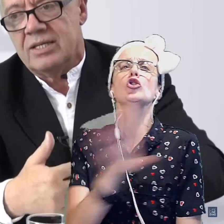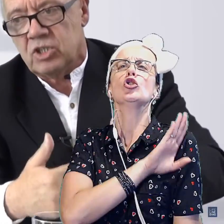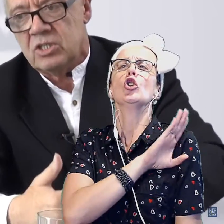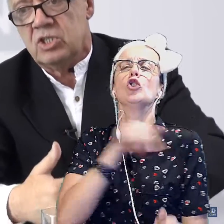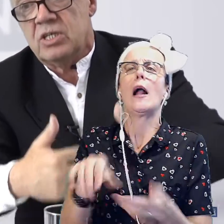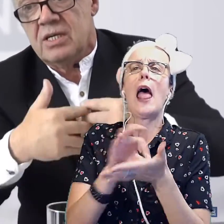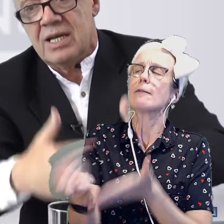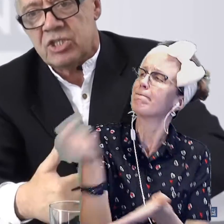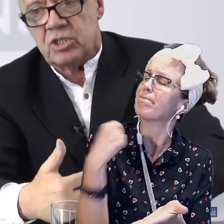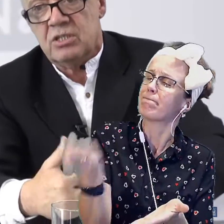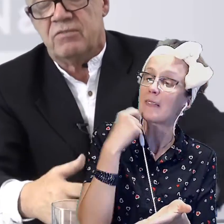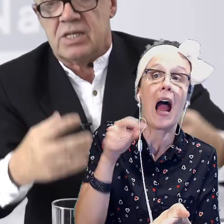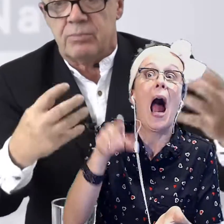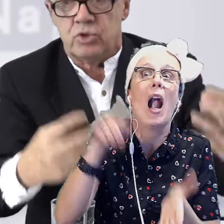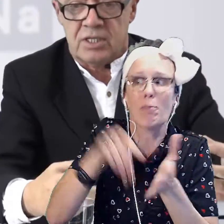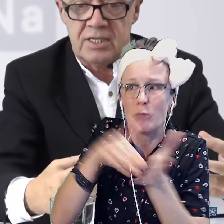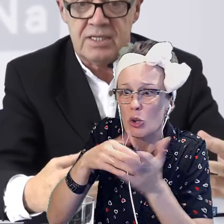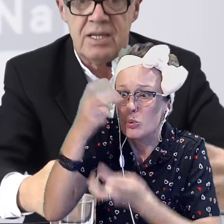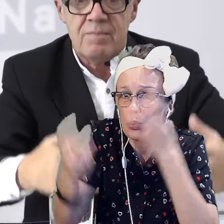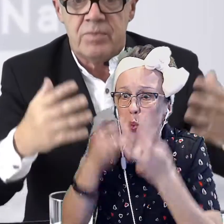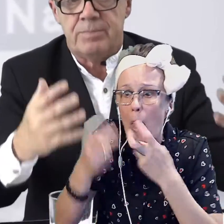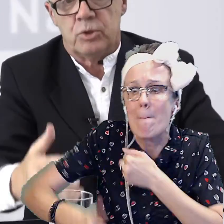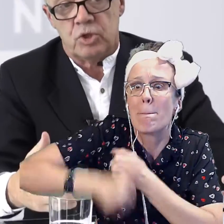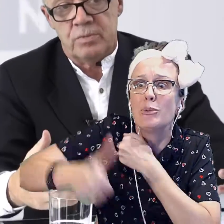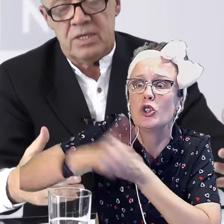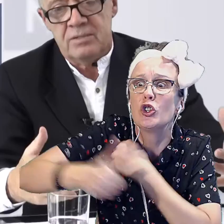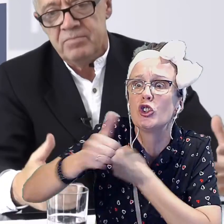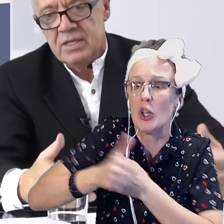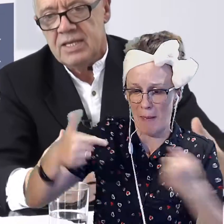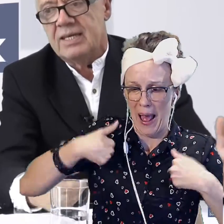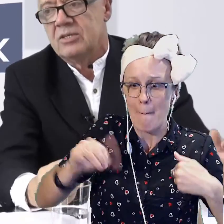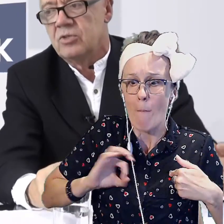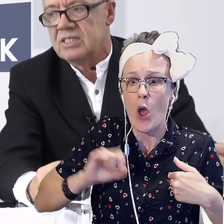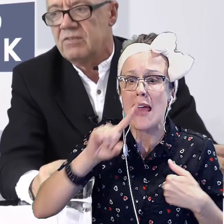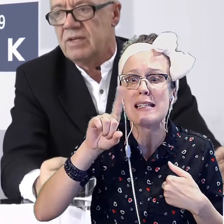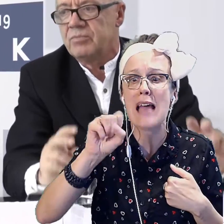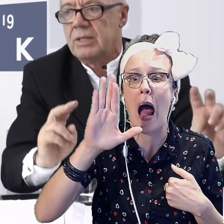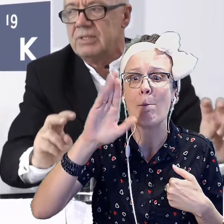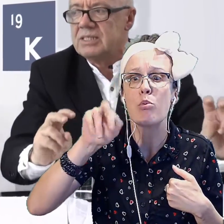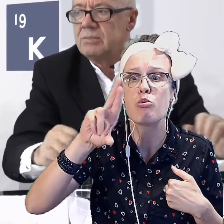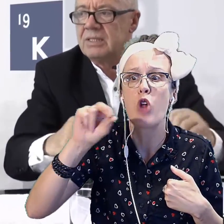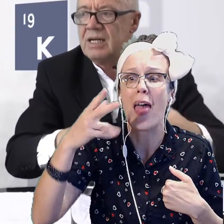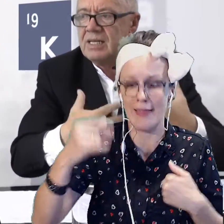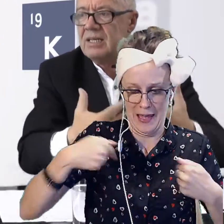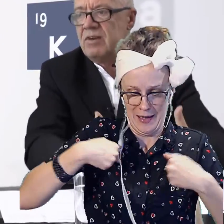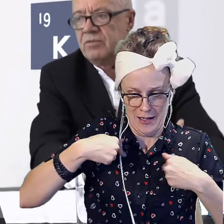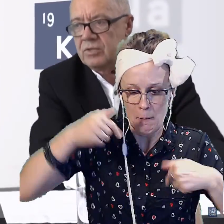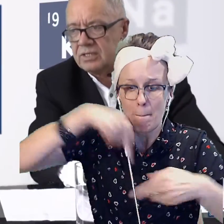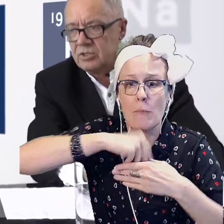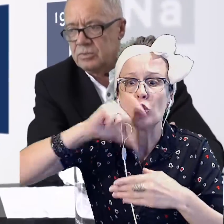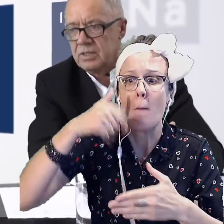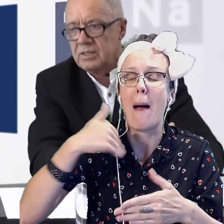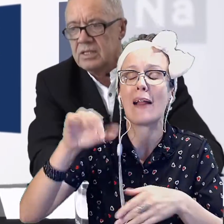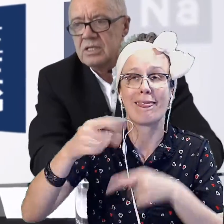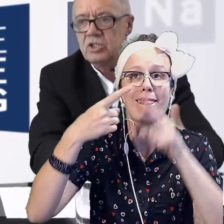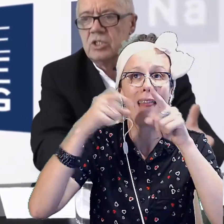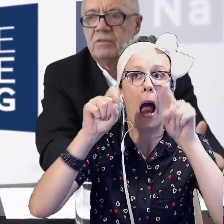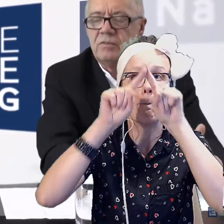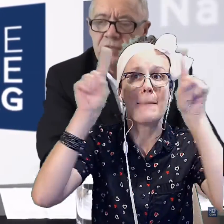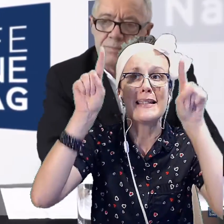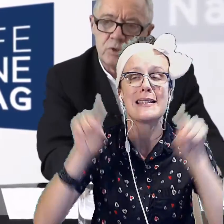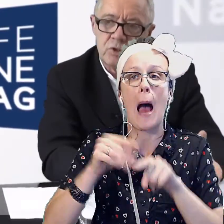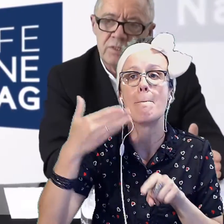która najczęściej leży w zaburzeniach na poziomie jak ja to nazywam tablicy mendelejewa w organizmie